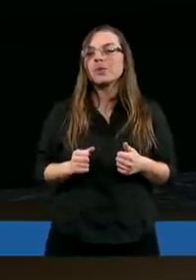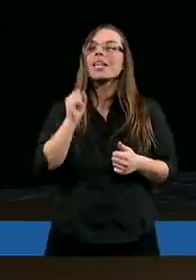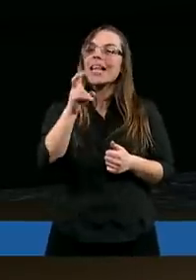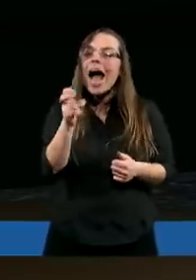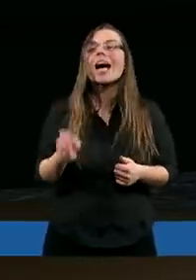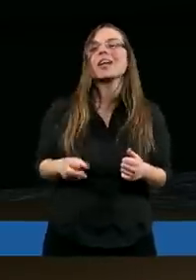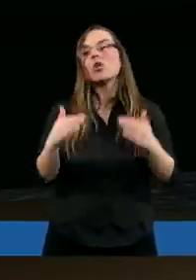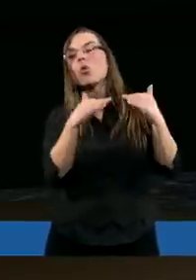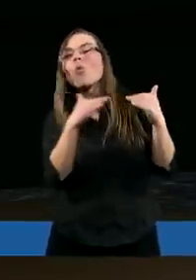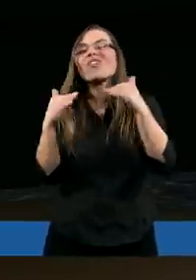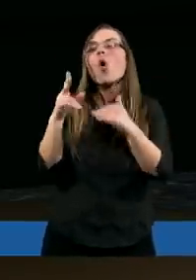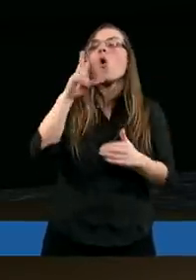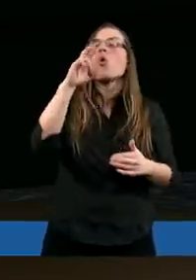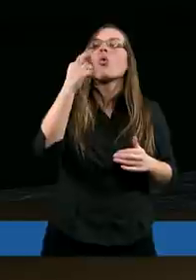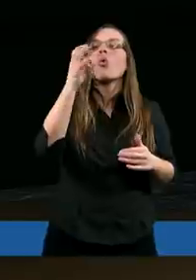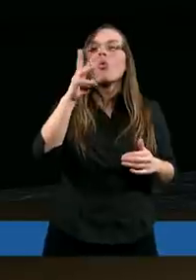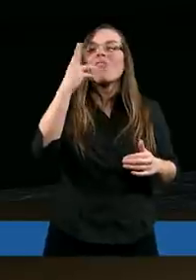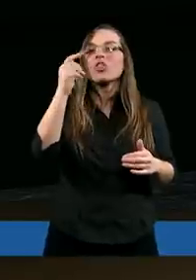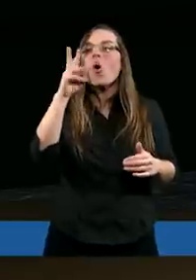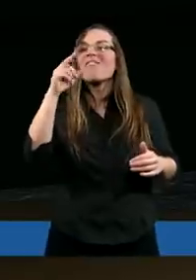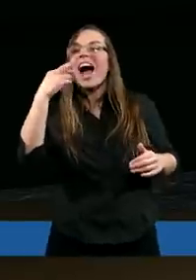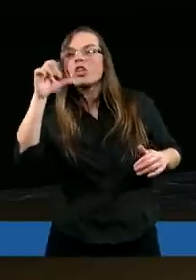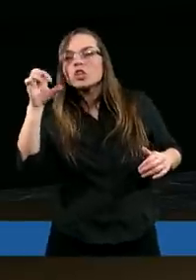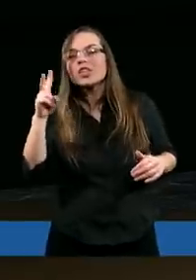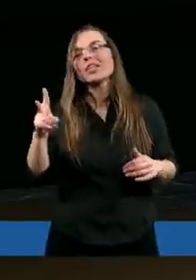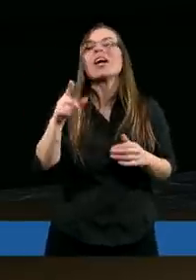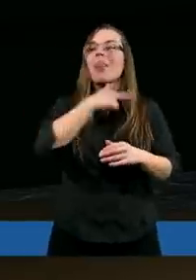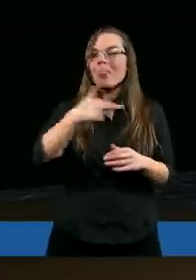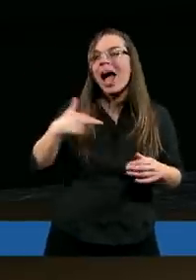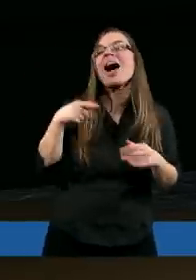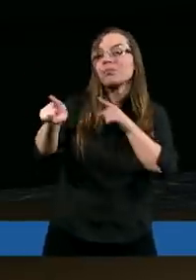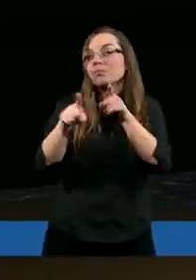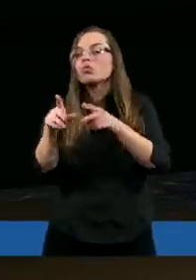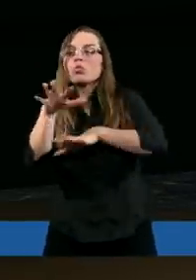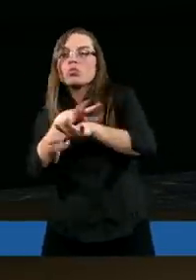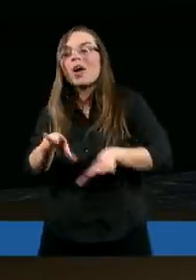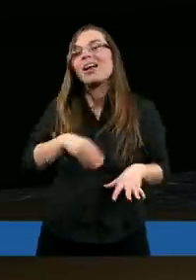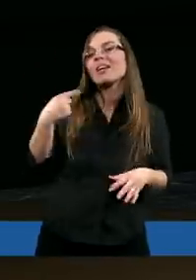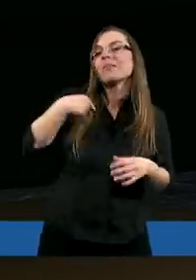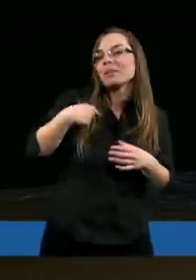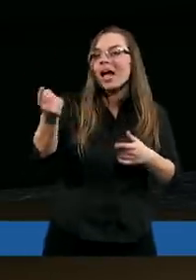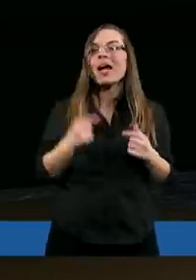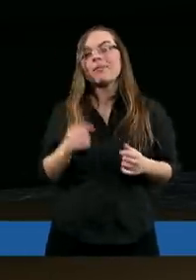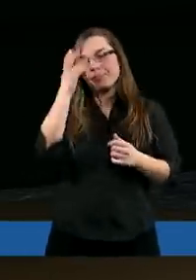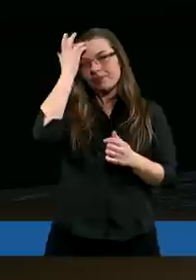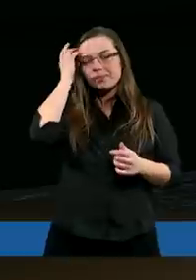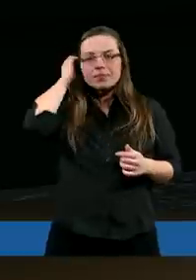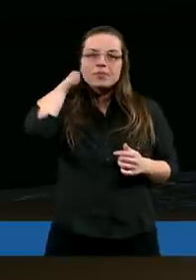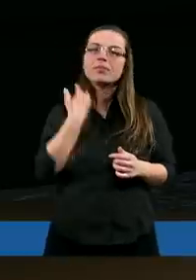taki równoważnik. Moc, czyli Ducha Świętego. Nie. Tam